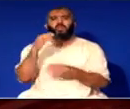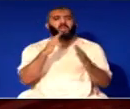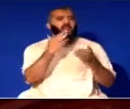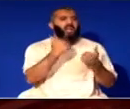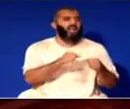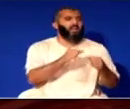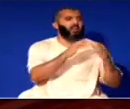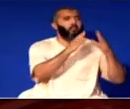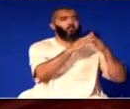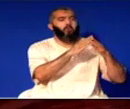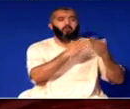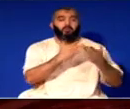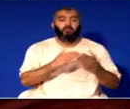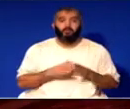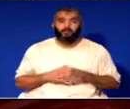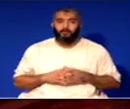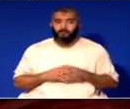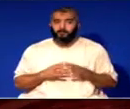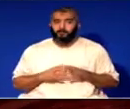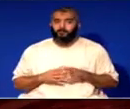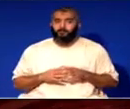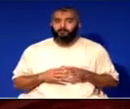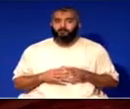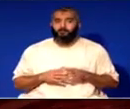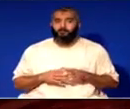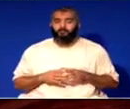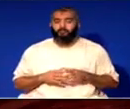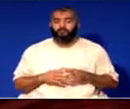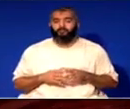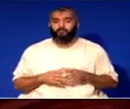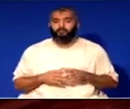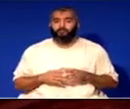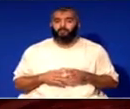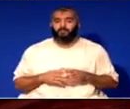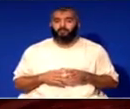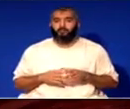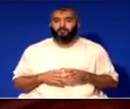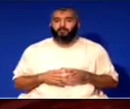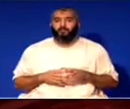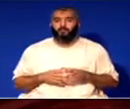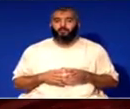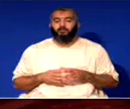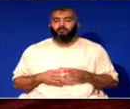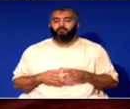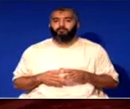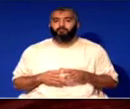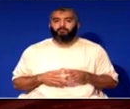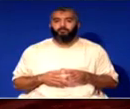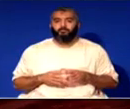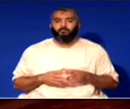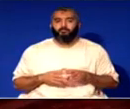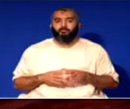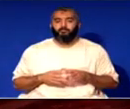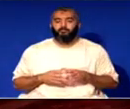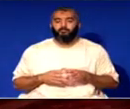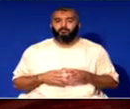بحرارة بدرجة تكييف الهواء داخل المسجد، ويراعوا الناس المرضى باش ما يزيدش